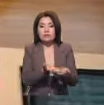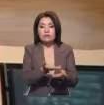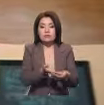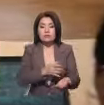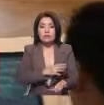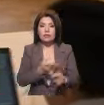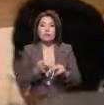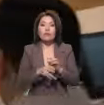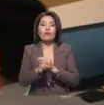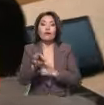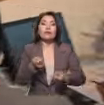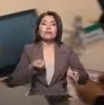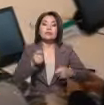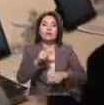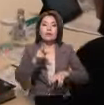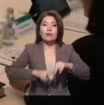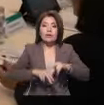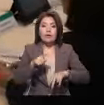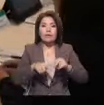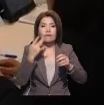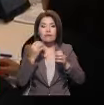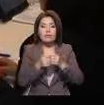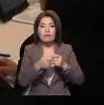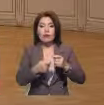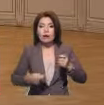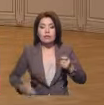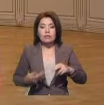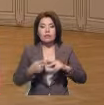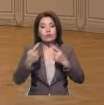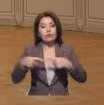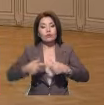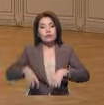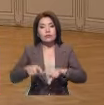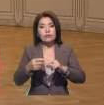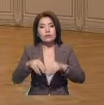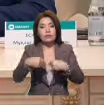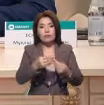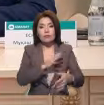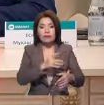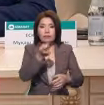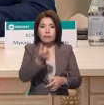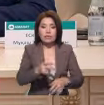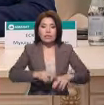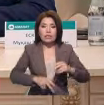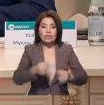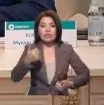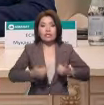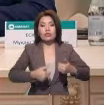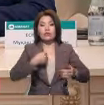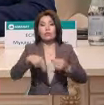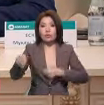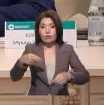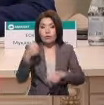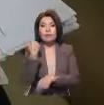Жергілікті әкімдік дерегінше құрылыстағы майлыжіліктің басы басқа облыстардың компанияларына бұйырған. Олар арзан баға ұсынып тендерді женгенімен